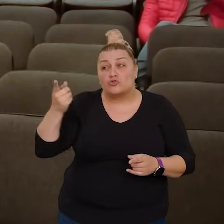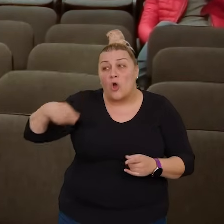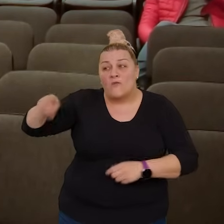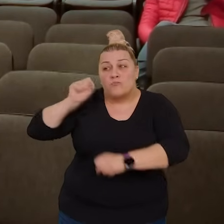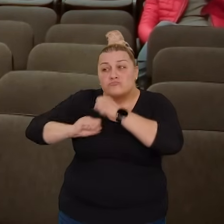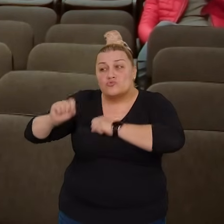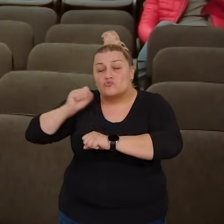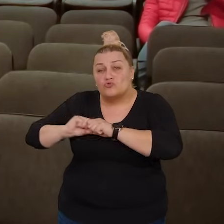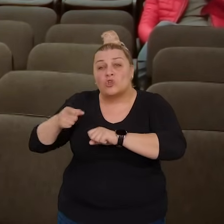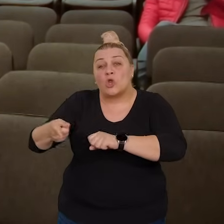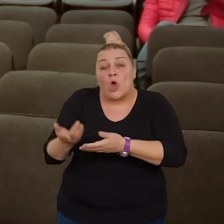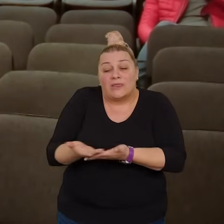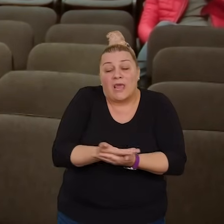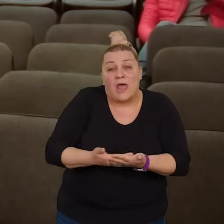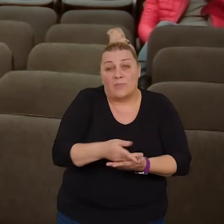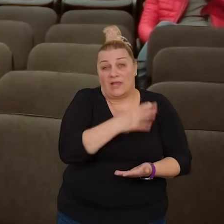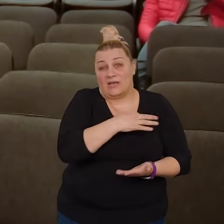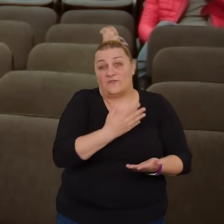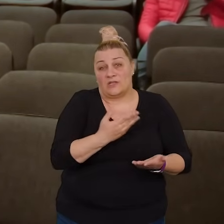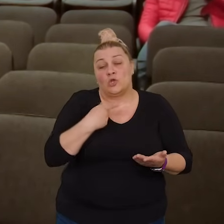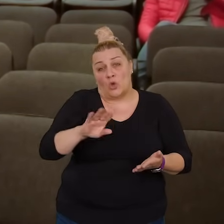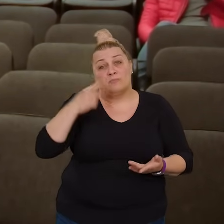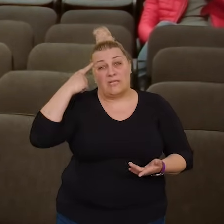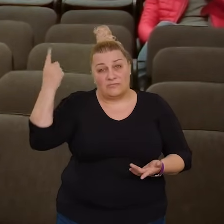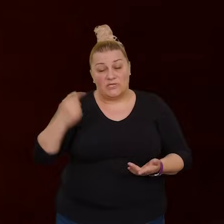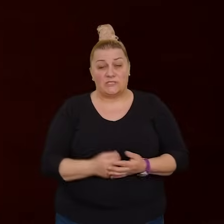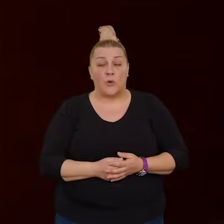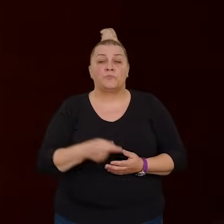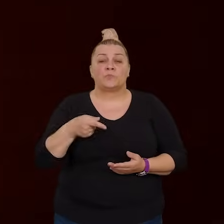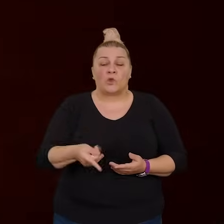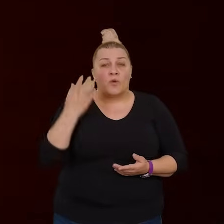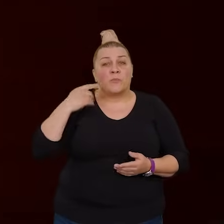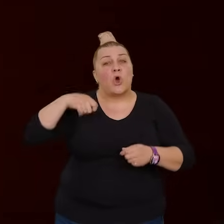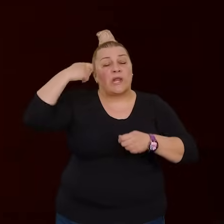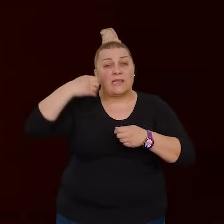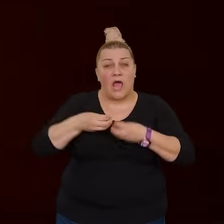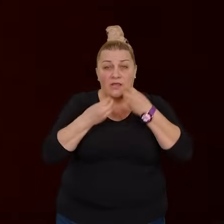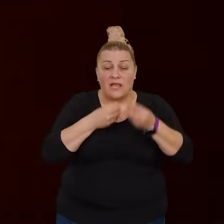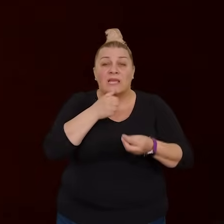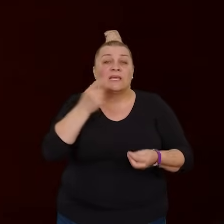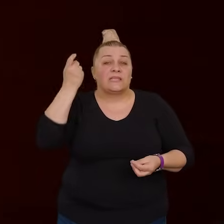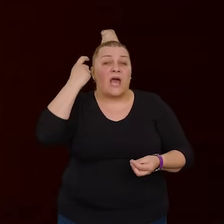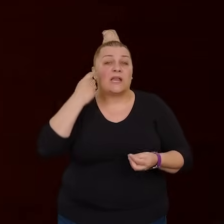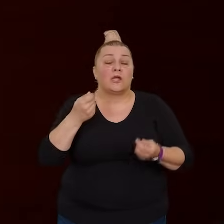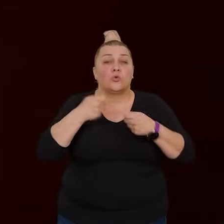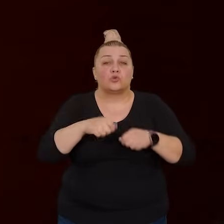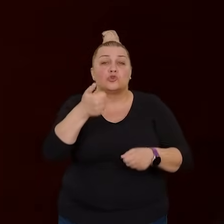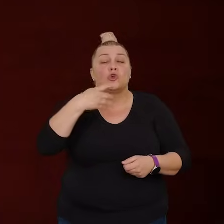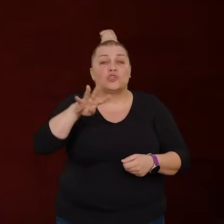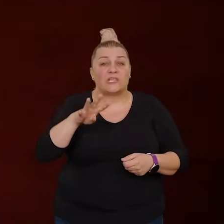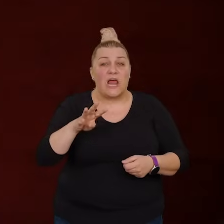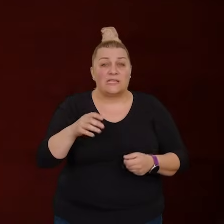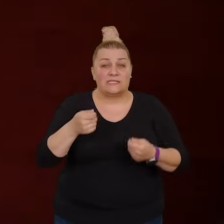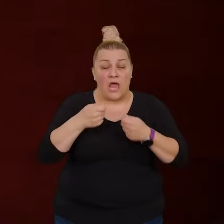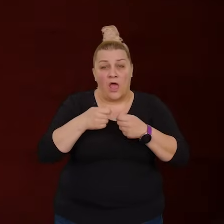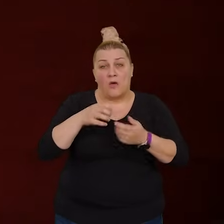je sve utkano u neovisnoj samostalnoj Hrvatskoj. Ja mislim da to ima smisla i mi ćemo to napraviti. Uoči projekcije nazočne su pozdravili sami redatelj te tajnik udruge